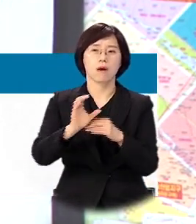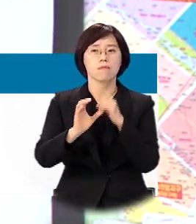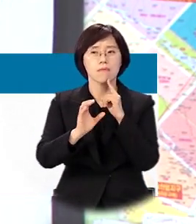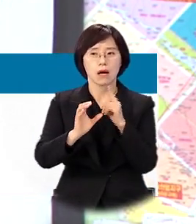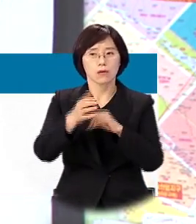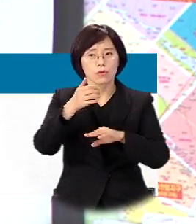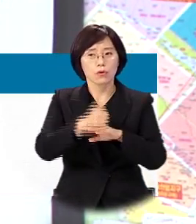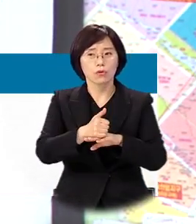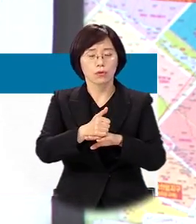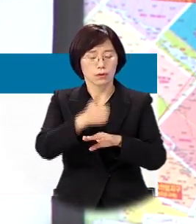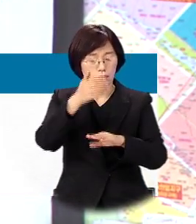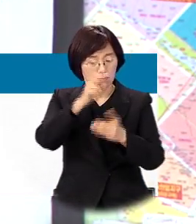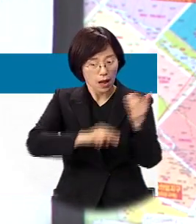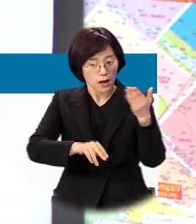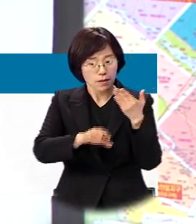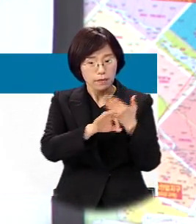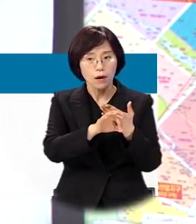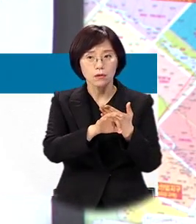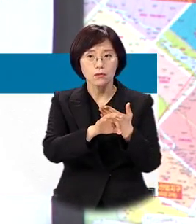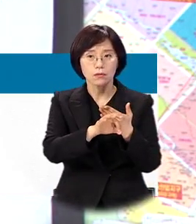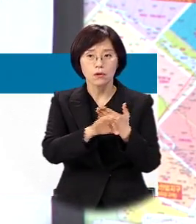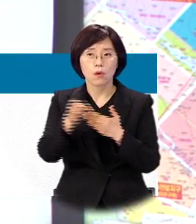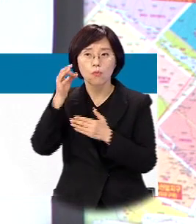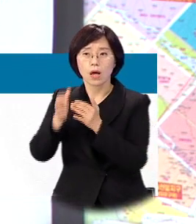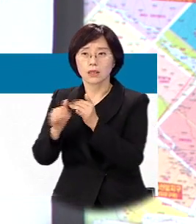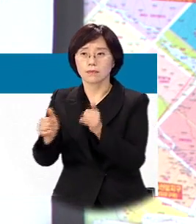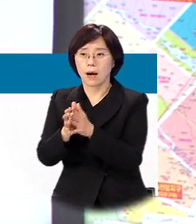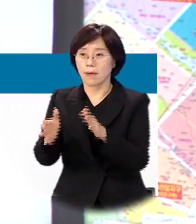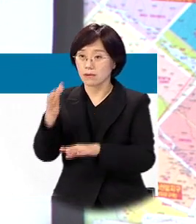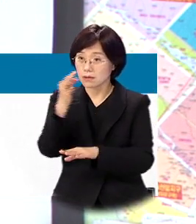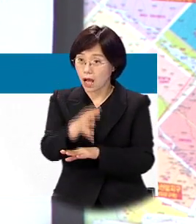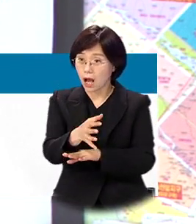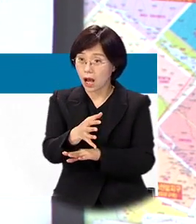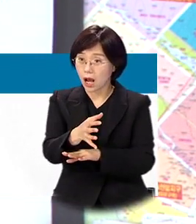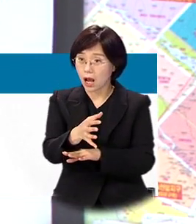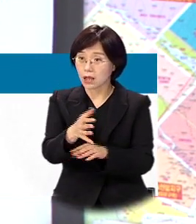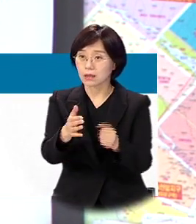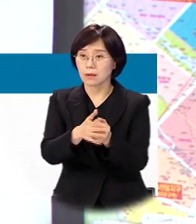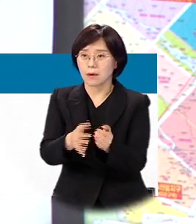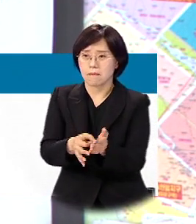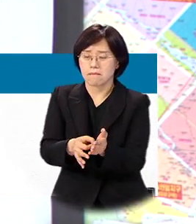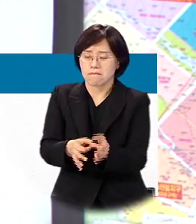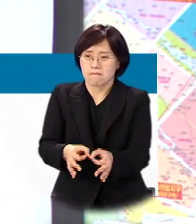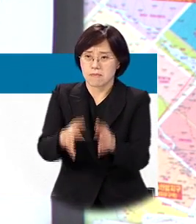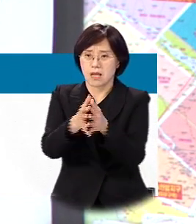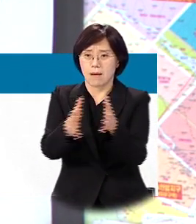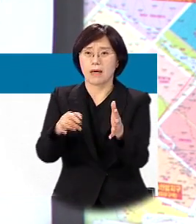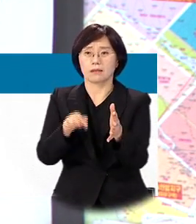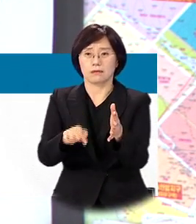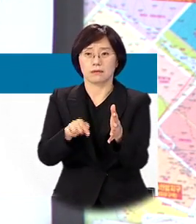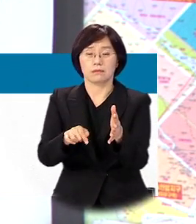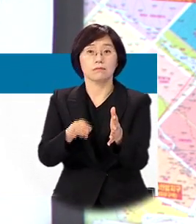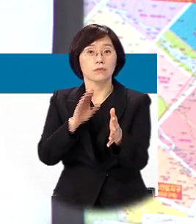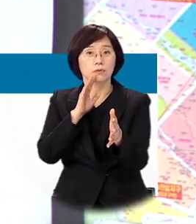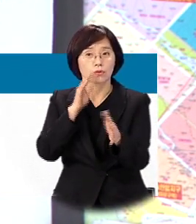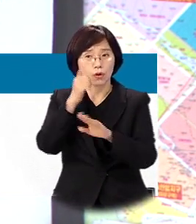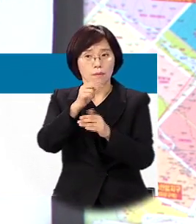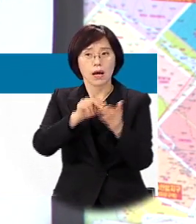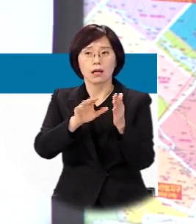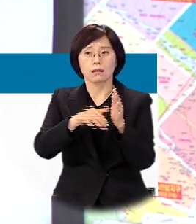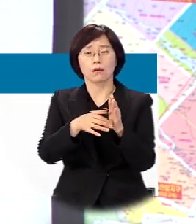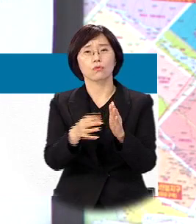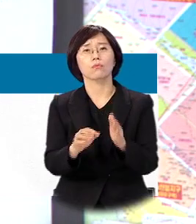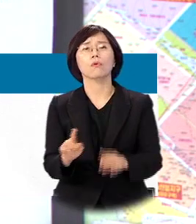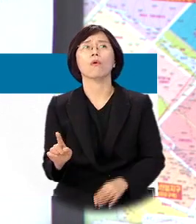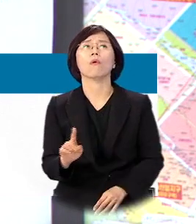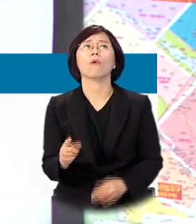그 사람들이 나중에 팔게 되면 결국은 포항 시민이 그 아파트를 사겠죠. 그러면 그 사람들은 그 비싼 아파트